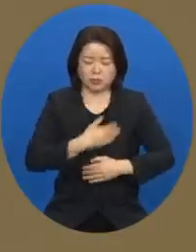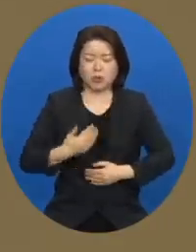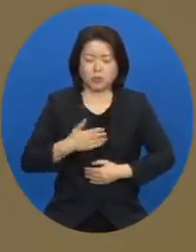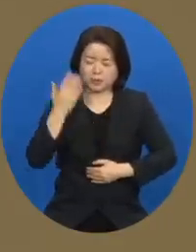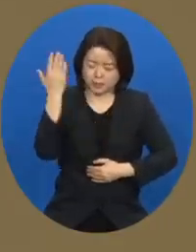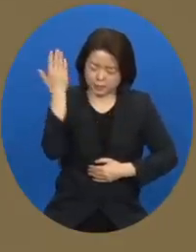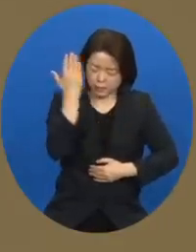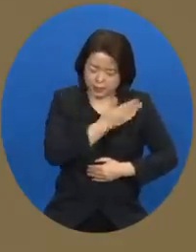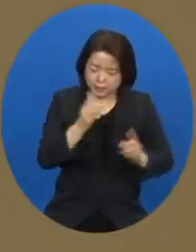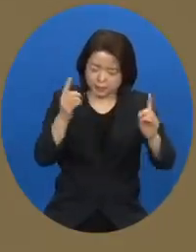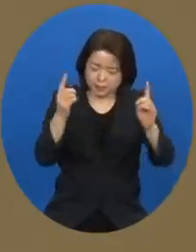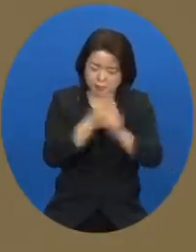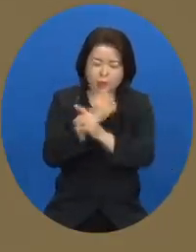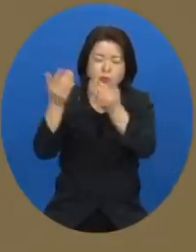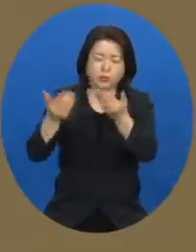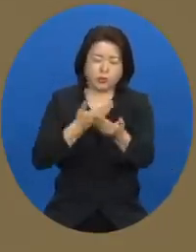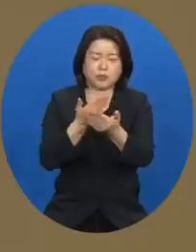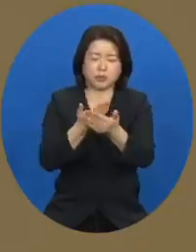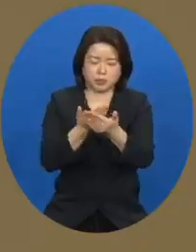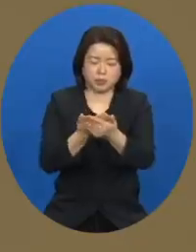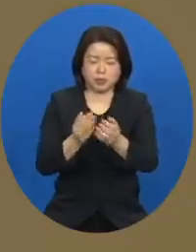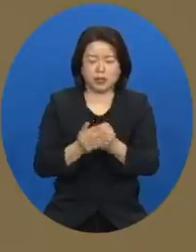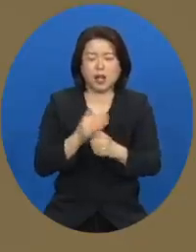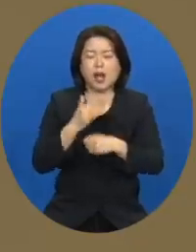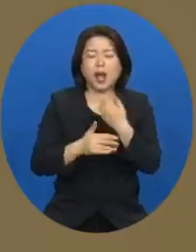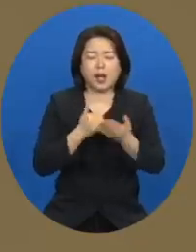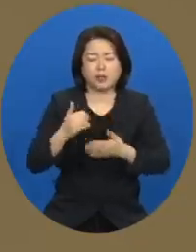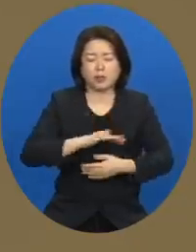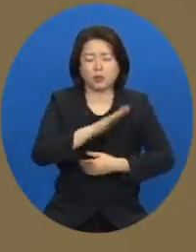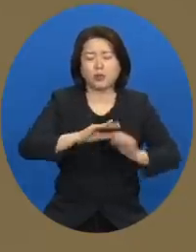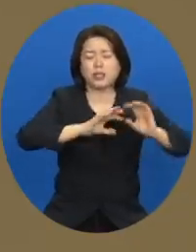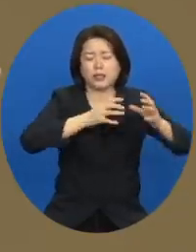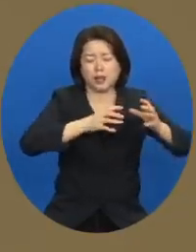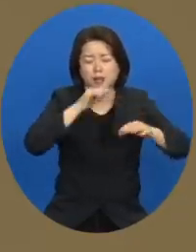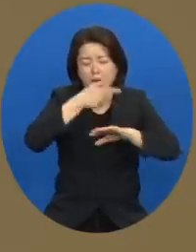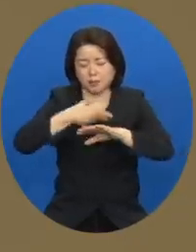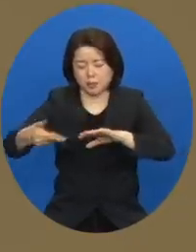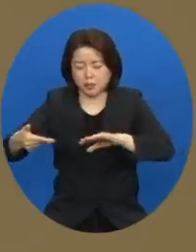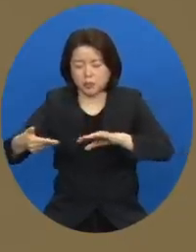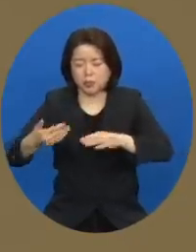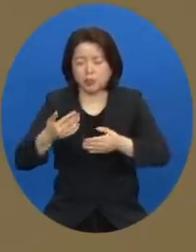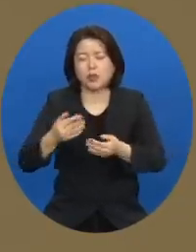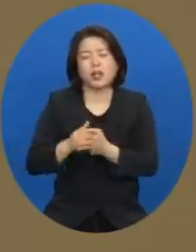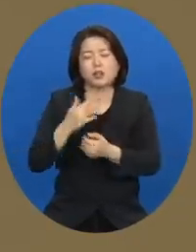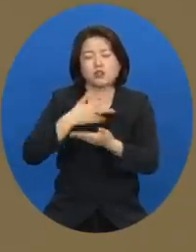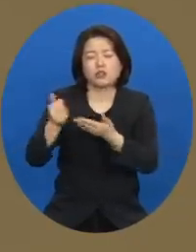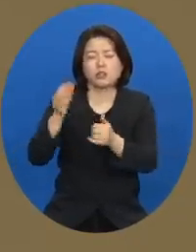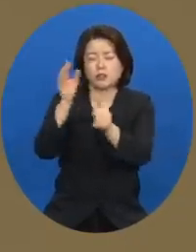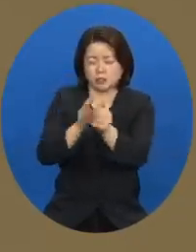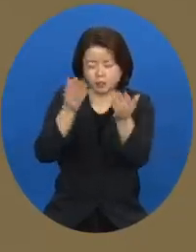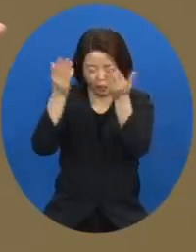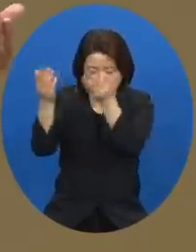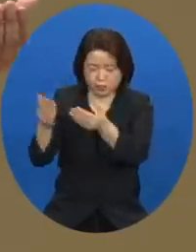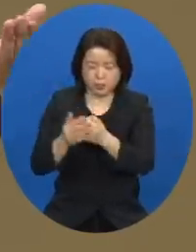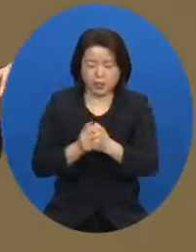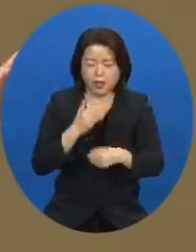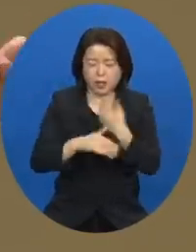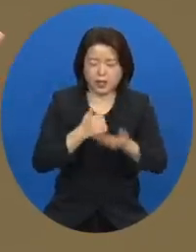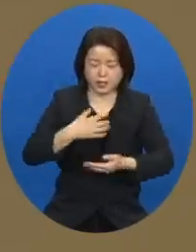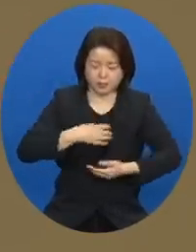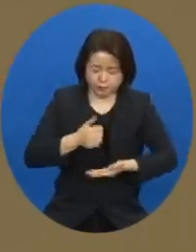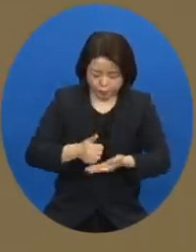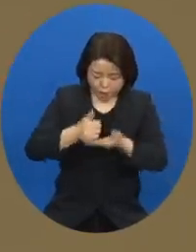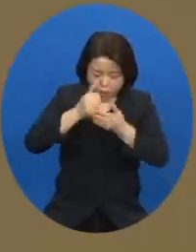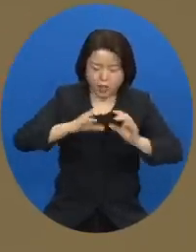깨끗이 고쳐 주소서. 하나님, 우리나라와 민족을 주님께 부탁합니다. 하나님을 경외하는